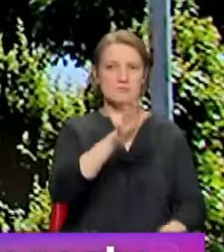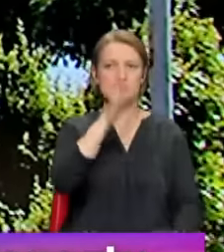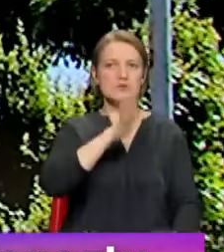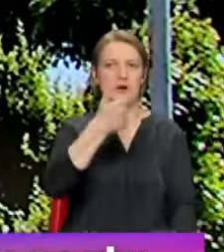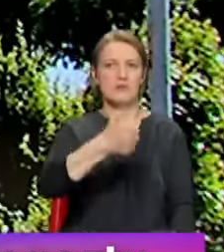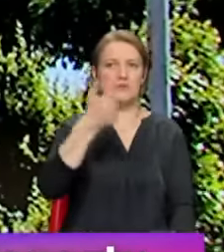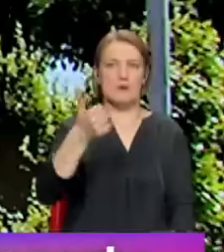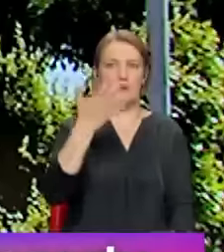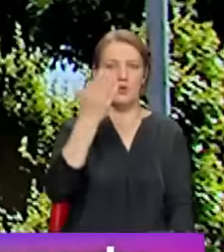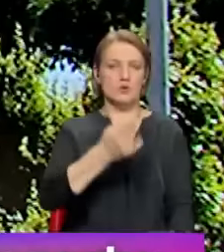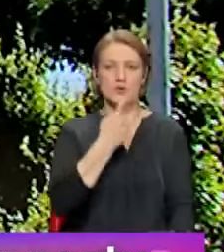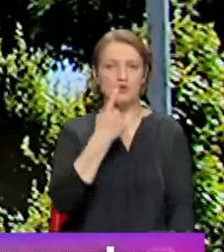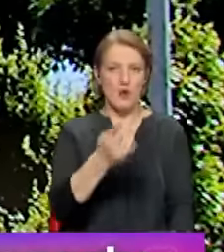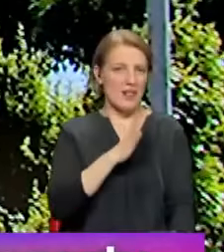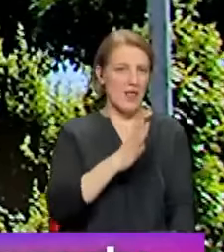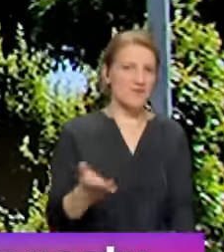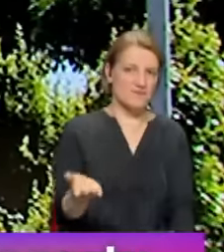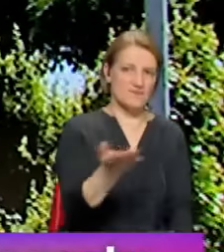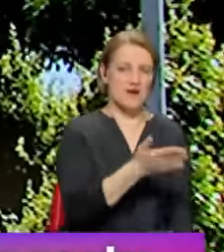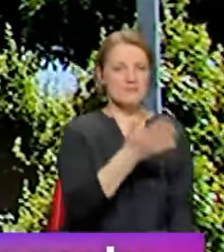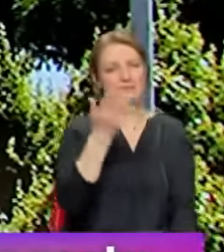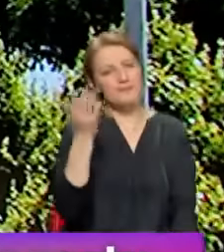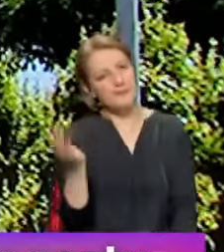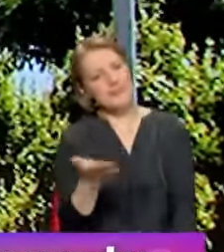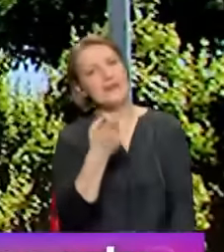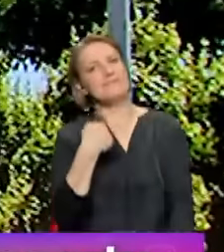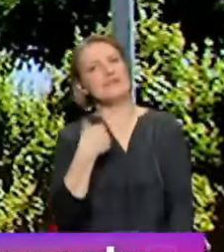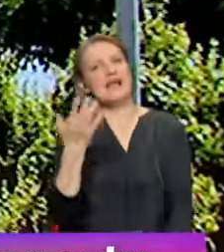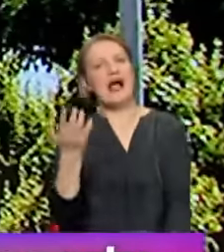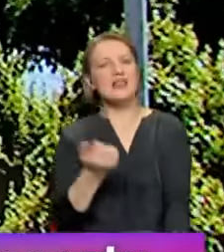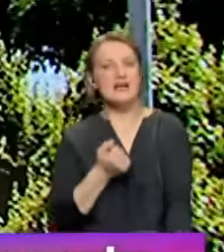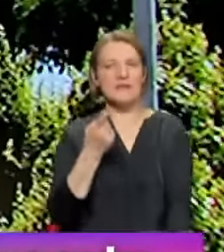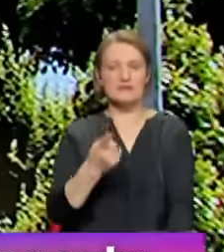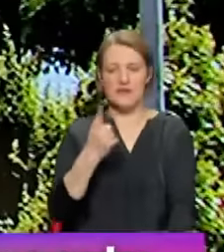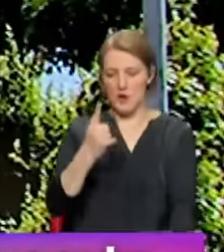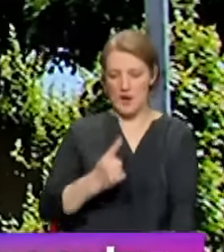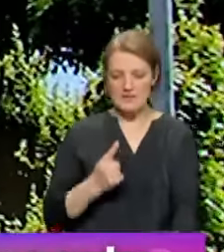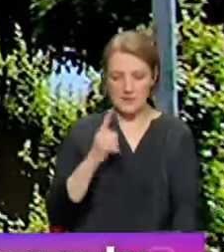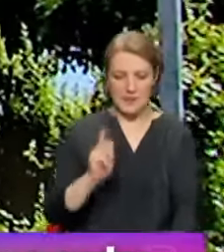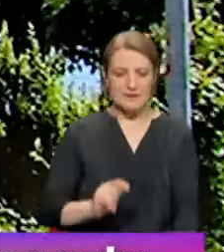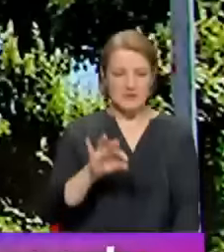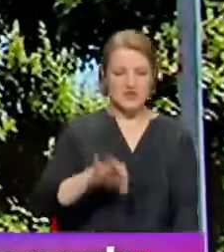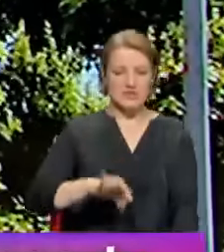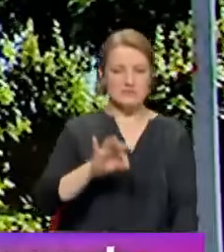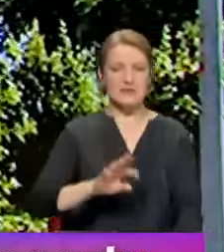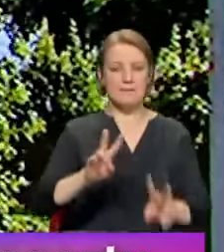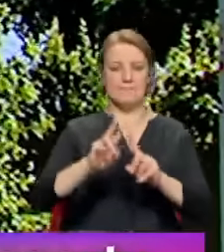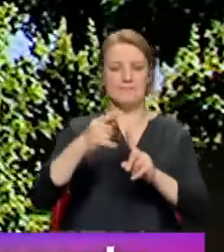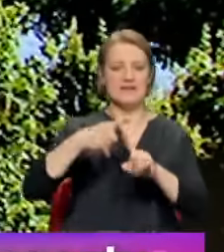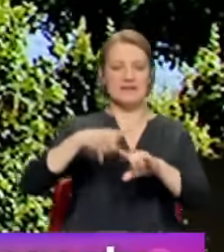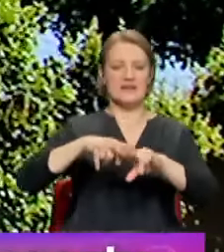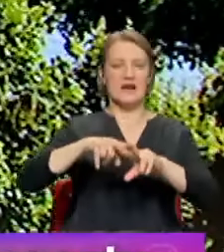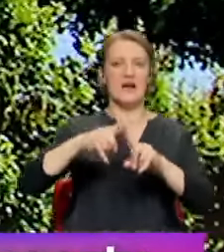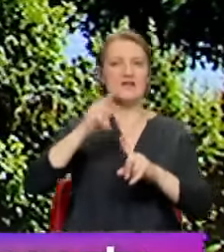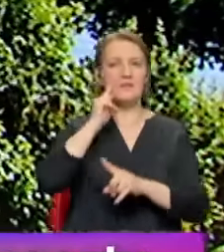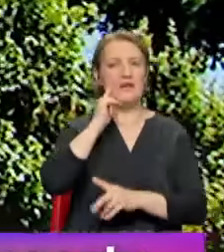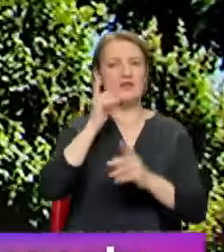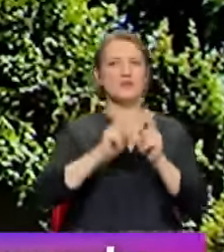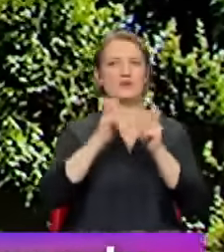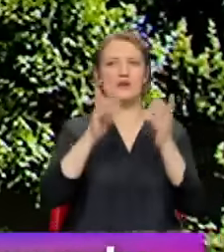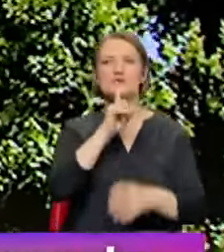%566 olduğunu söyleyenler var. Neyse, biz aldıklarımız üzerinden bir hesap yaptığımızda şimdi Mithat Bey günaydın.